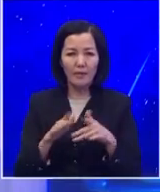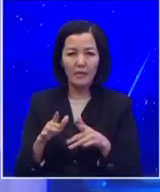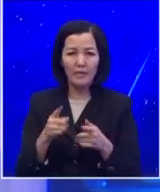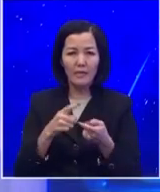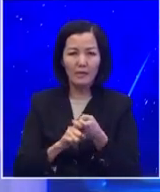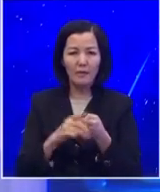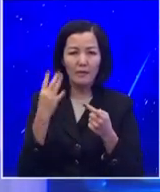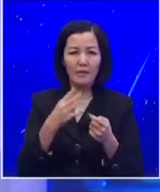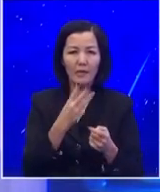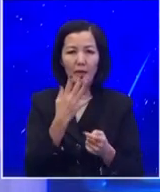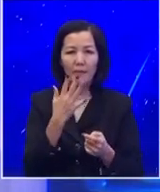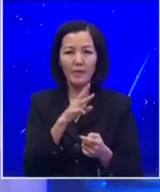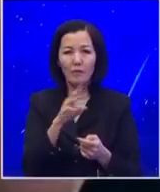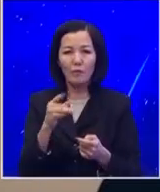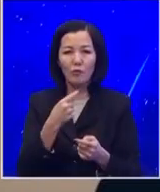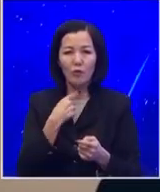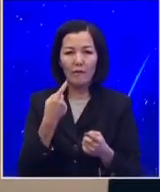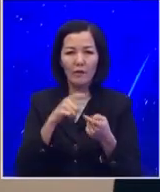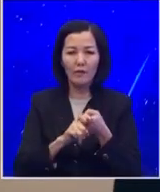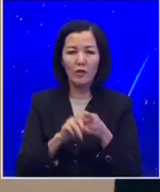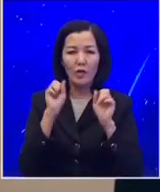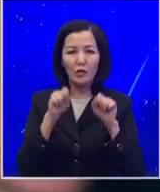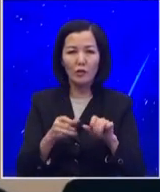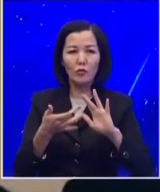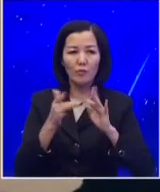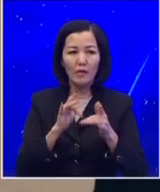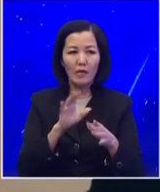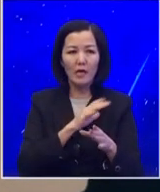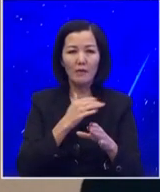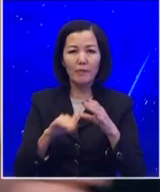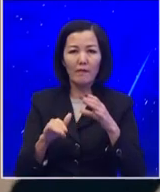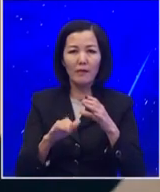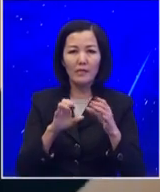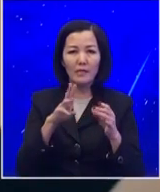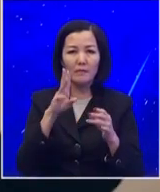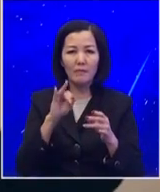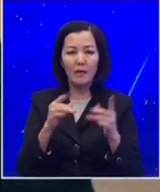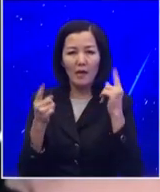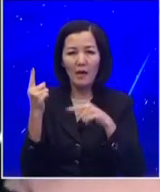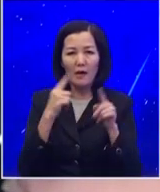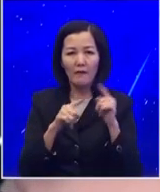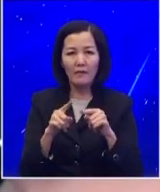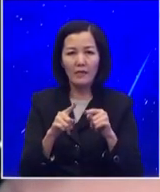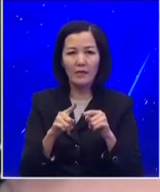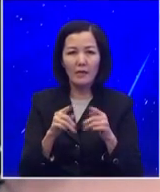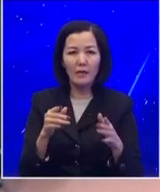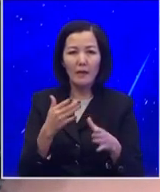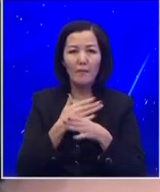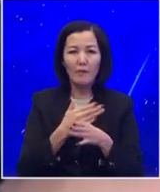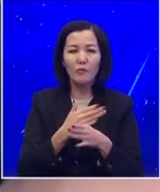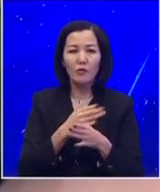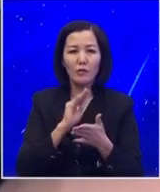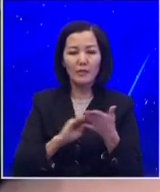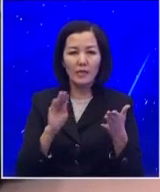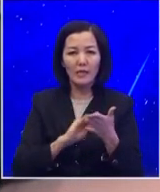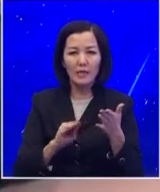Запись 45-минутного разговора доступна в интернете и отправлена в СМИ. Автор пранка представился помощником секретаря